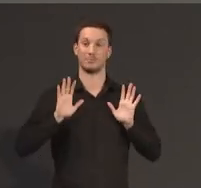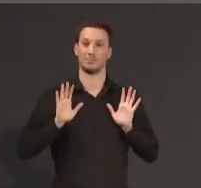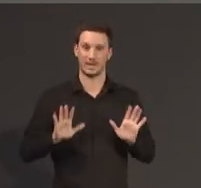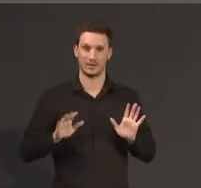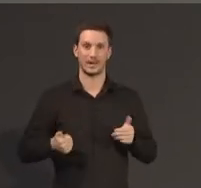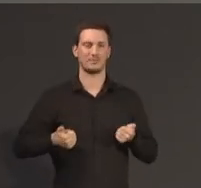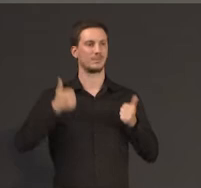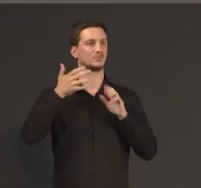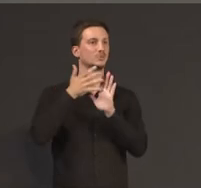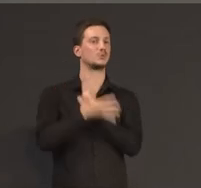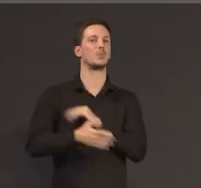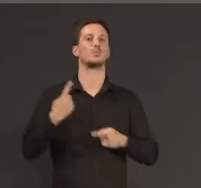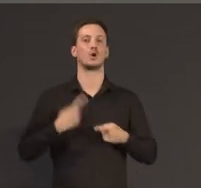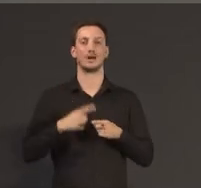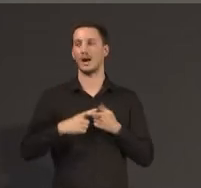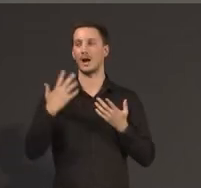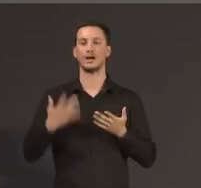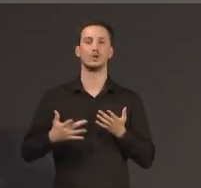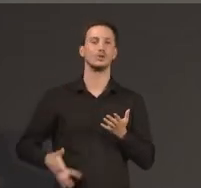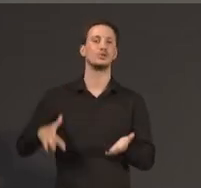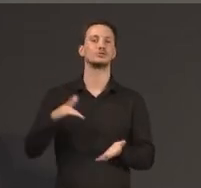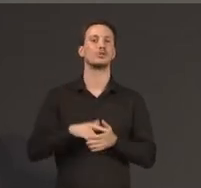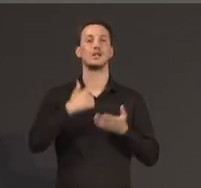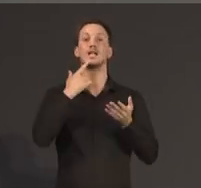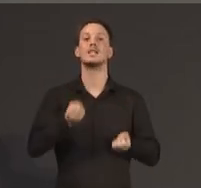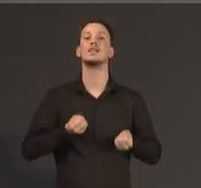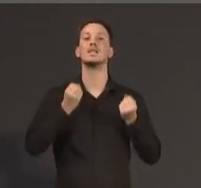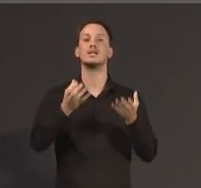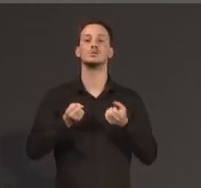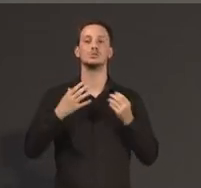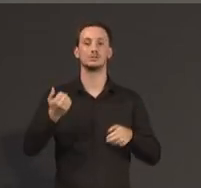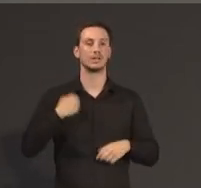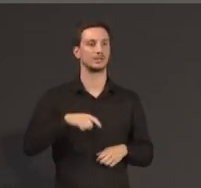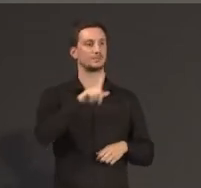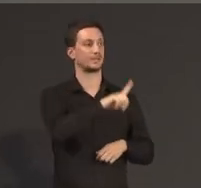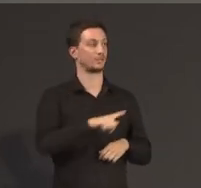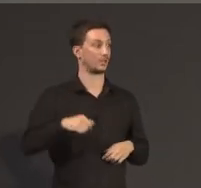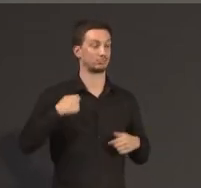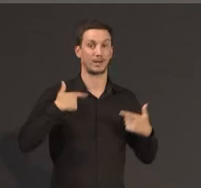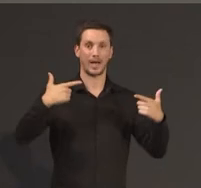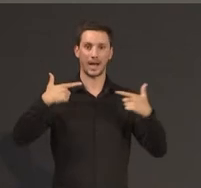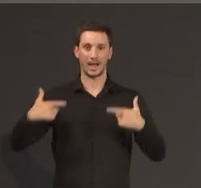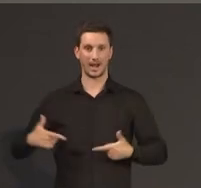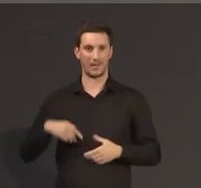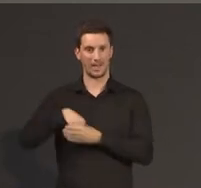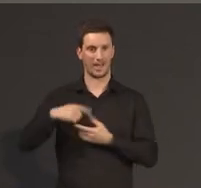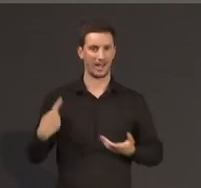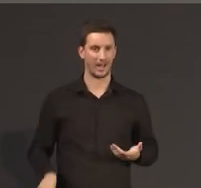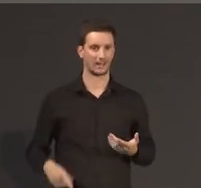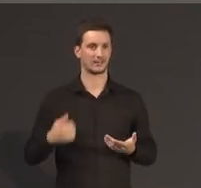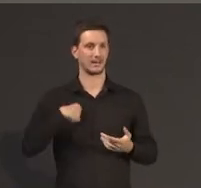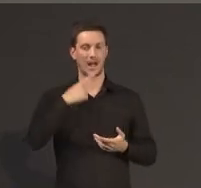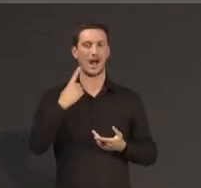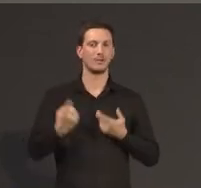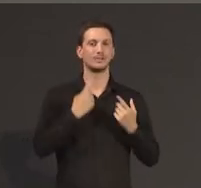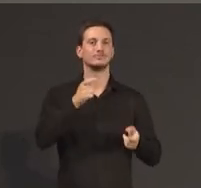amb més motiu, perquè és l'hora dels discursos dels recents graduats i graduades, que adreçaran unes